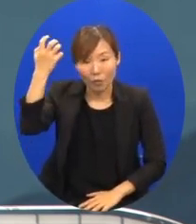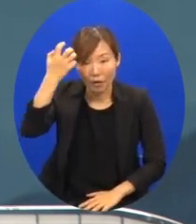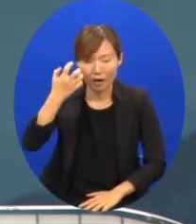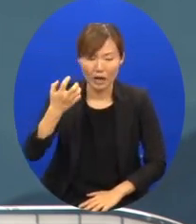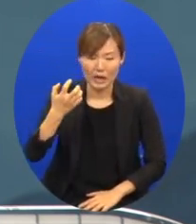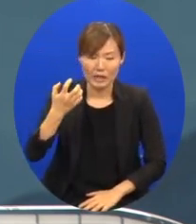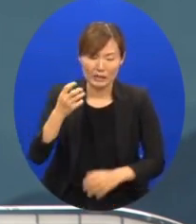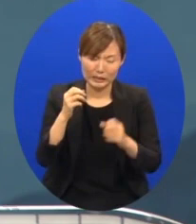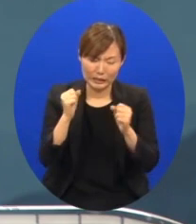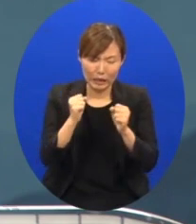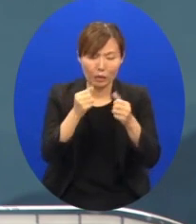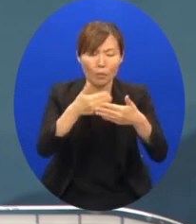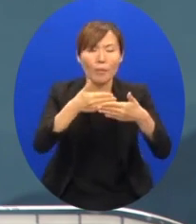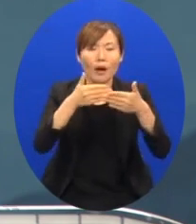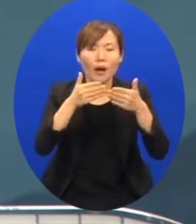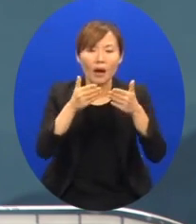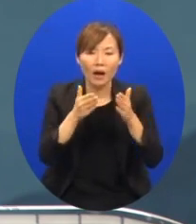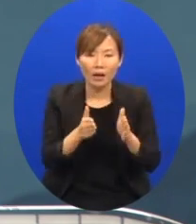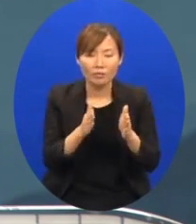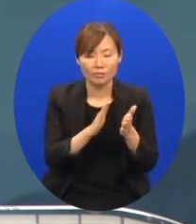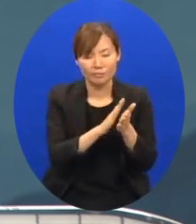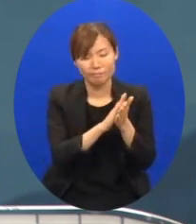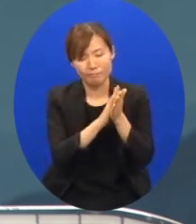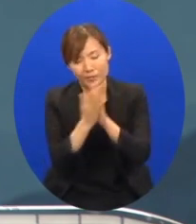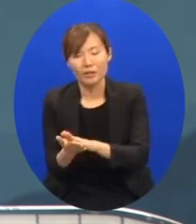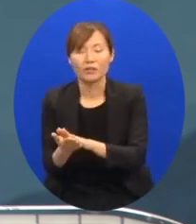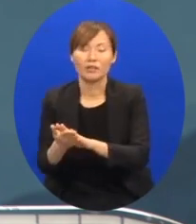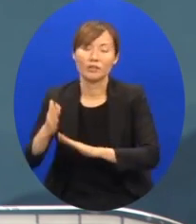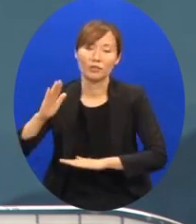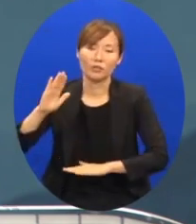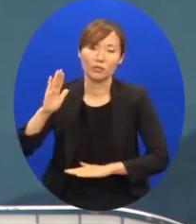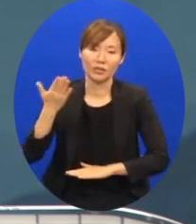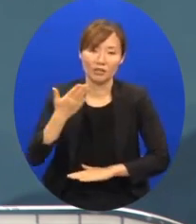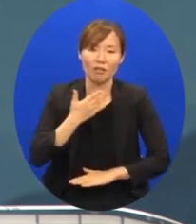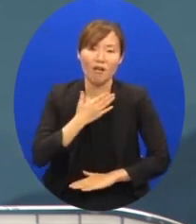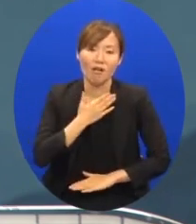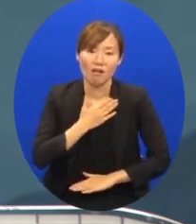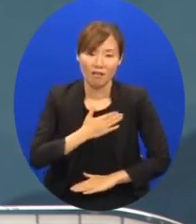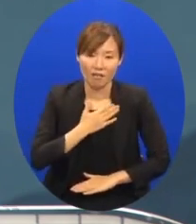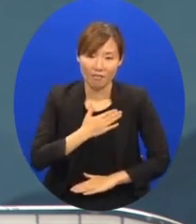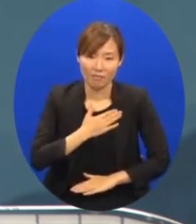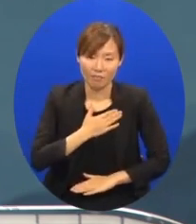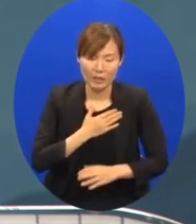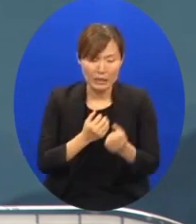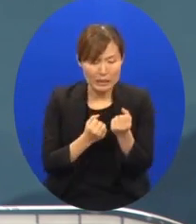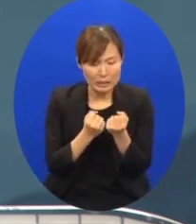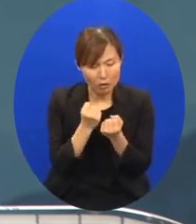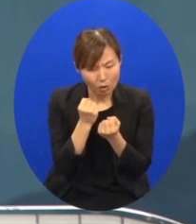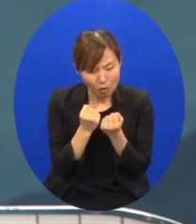냉방이 되어볼까 그때마다 뭐라고 설명할 수 없는 어떤 두려움